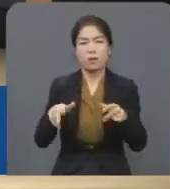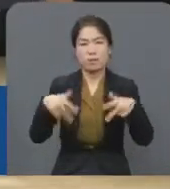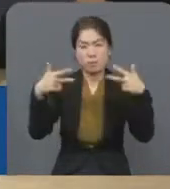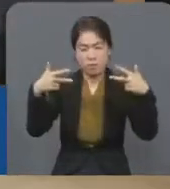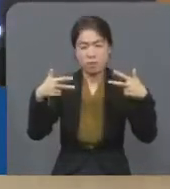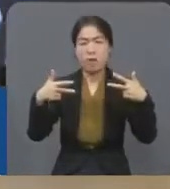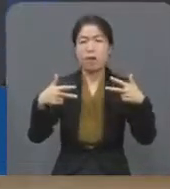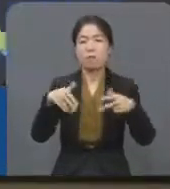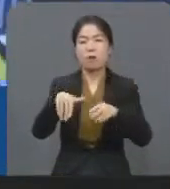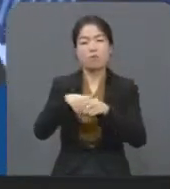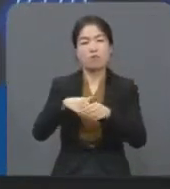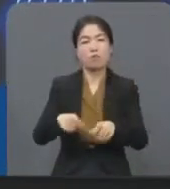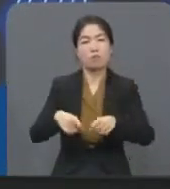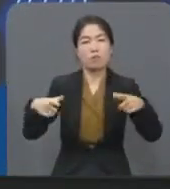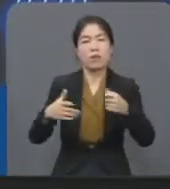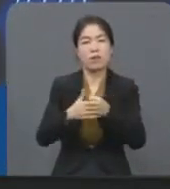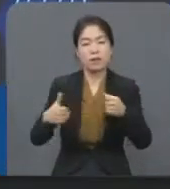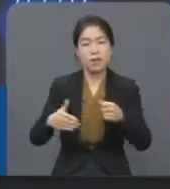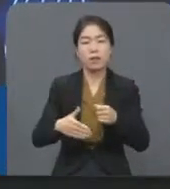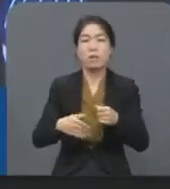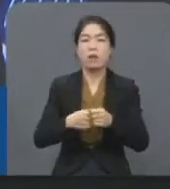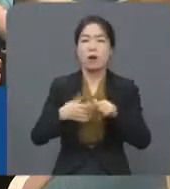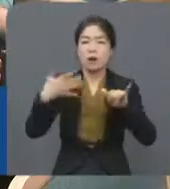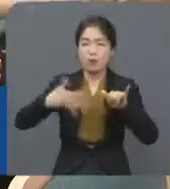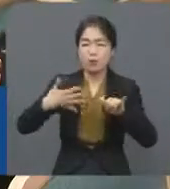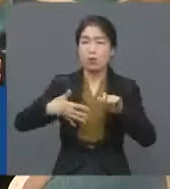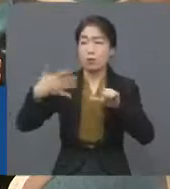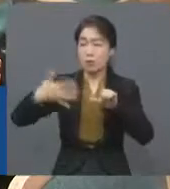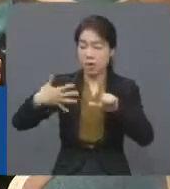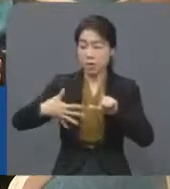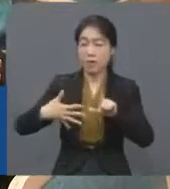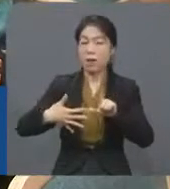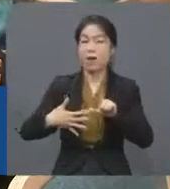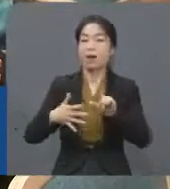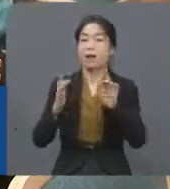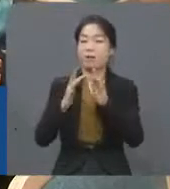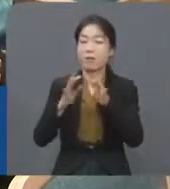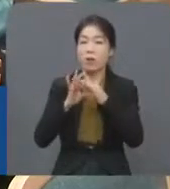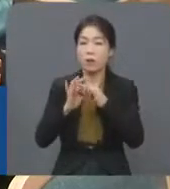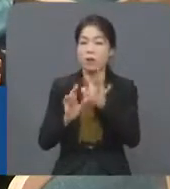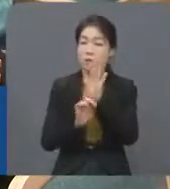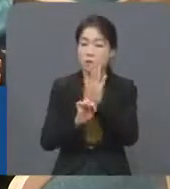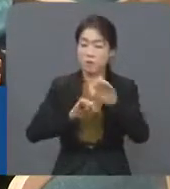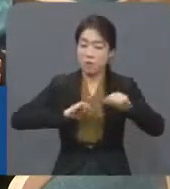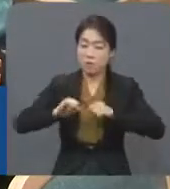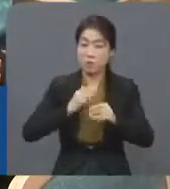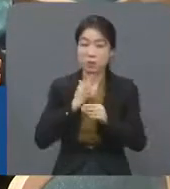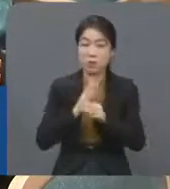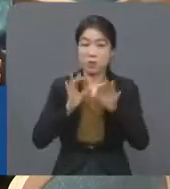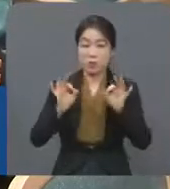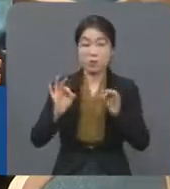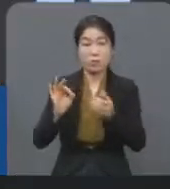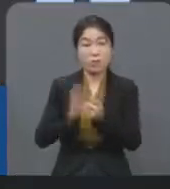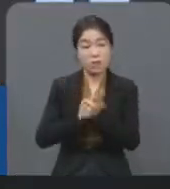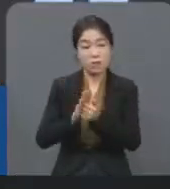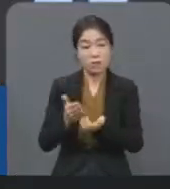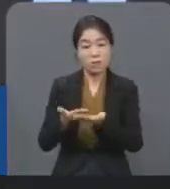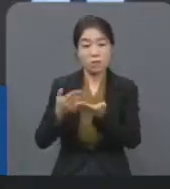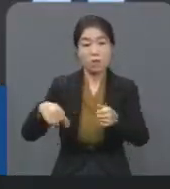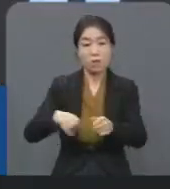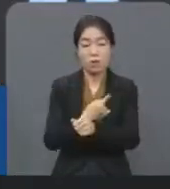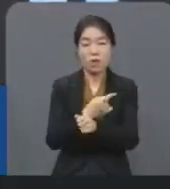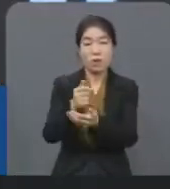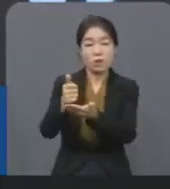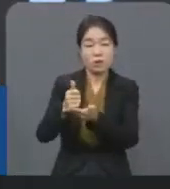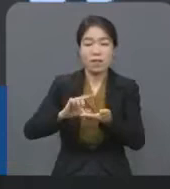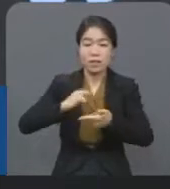문화가 확산되면서 유튜브와 라이브 방송 등 온라인 채널을 통한 마케팅이 활성화되고 있는 가운데 금융 서비스 제공 외에도